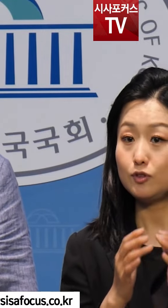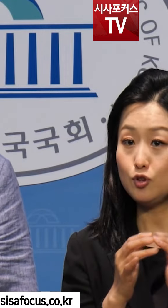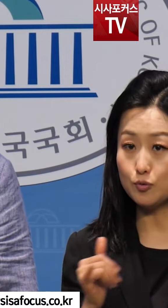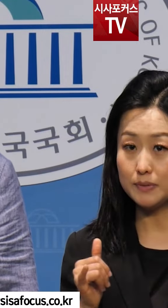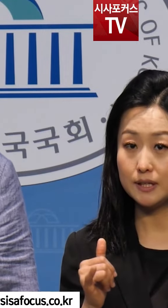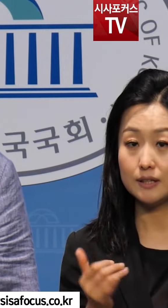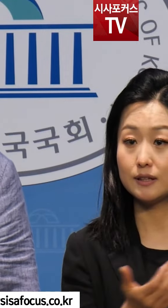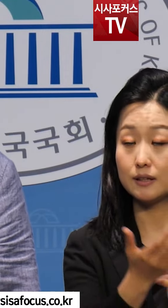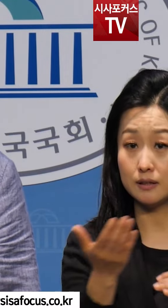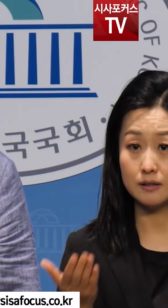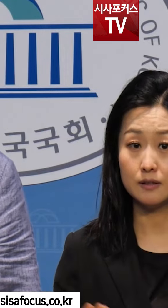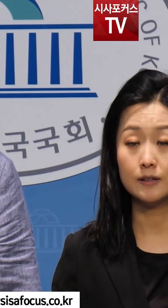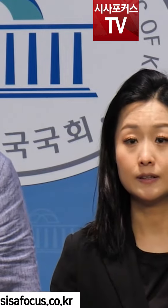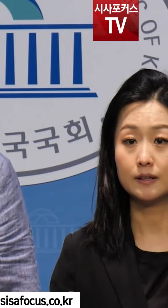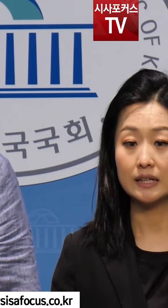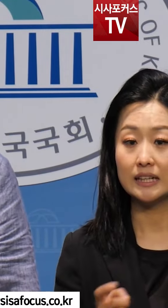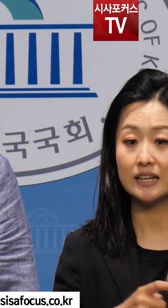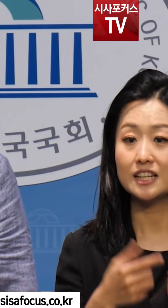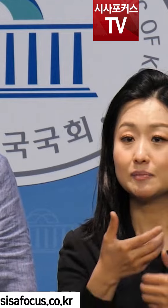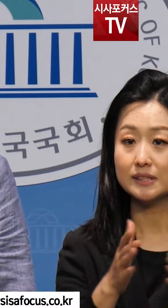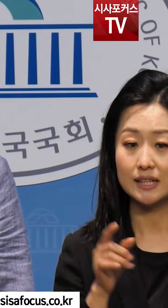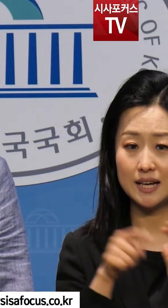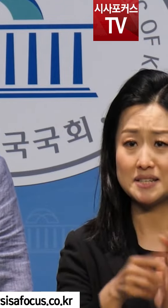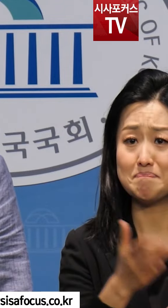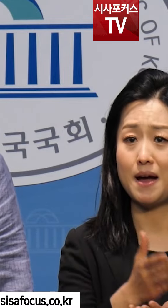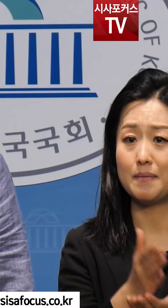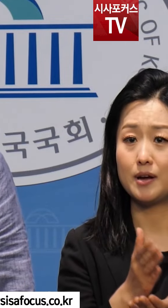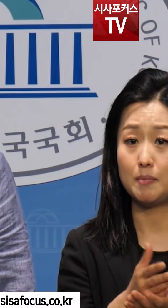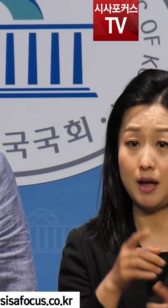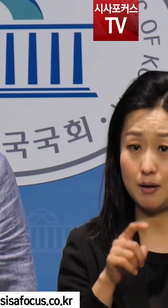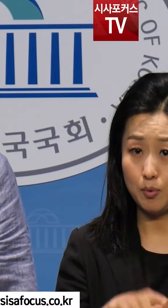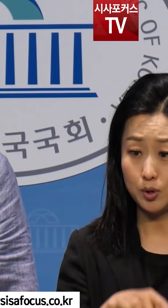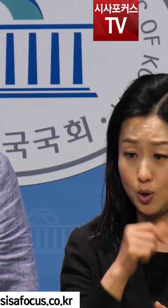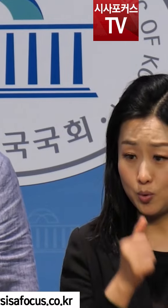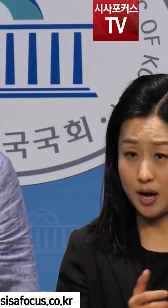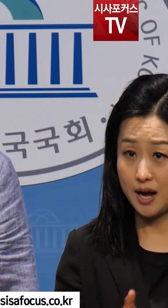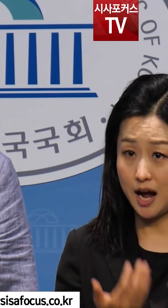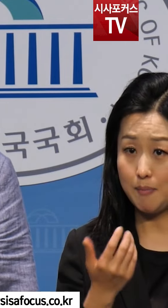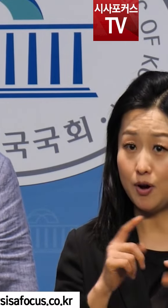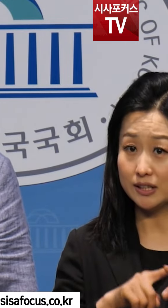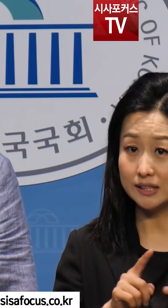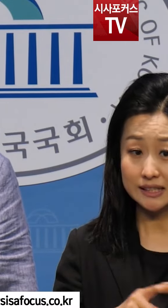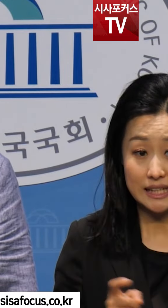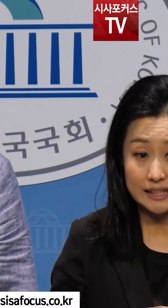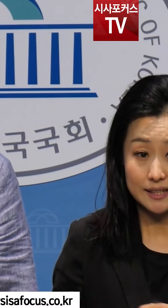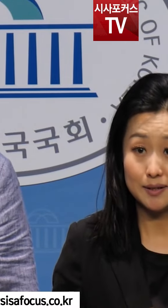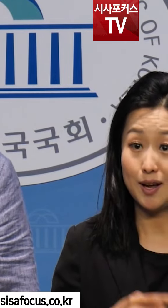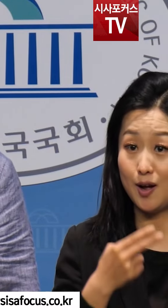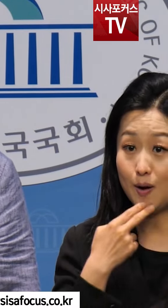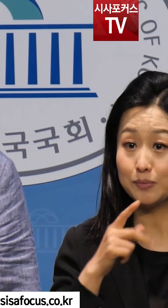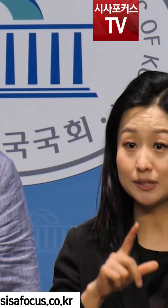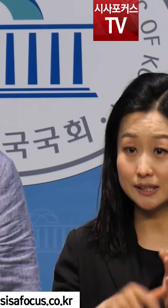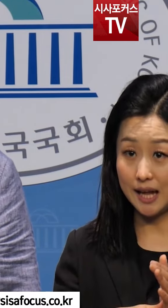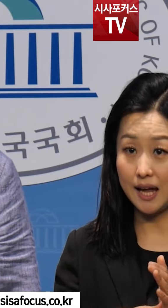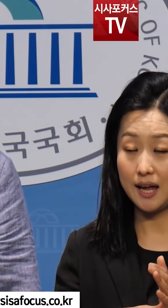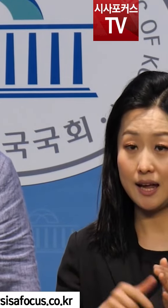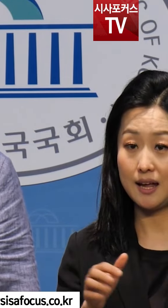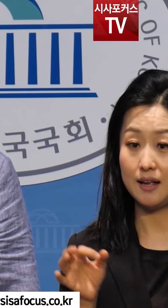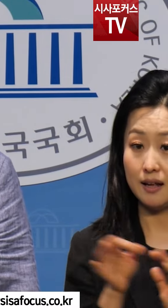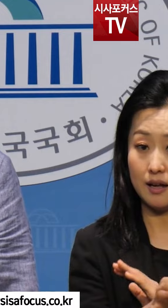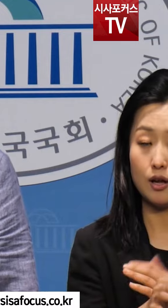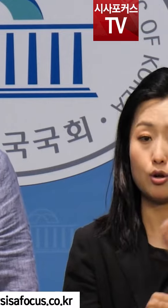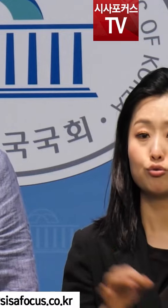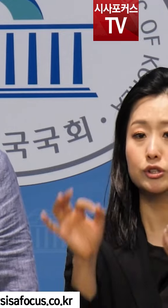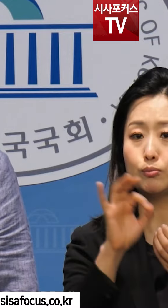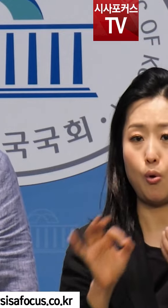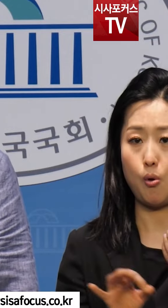상급 종합병원 응급실 이용을 막기 위해 경증 비응급 환자에게 총 진료비의 90%까지